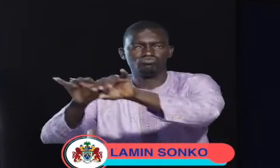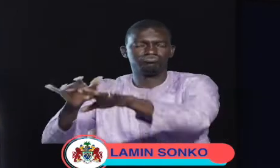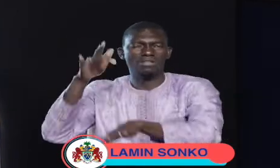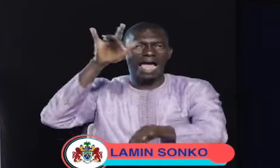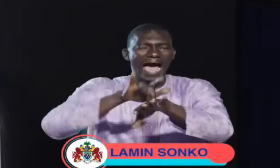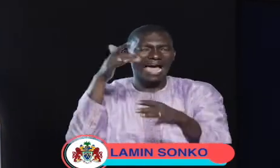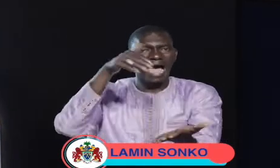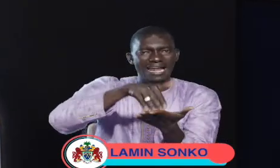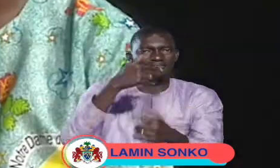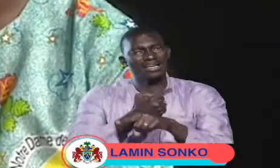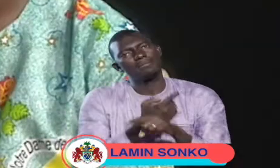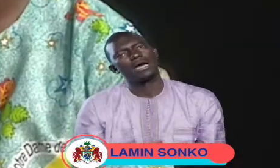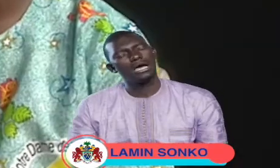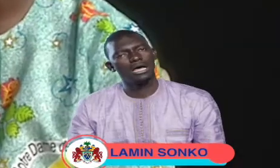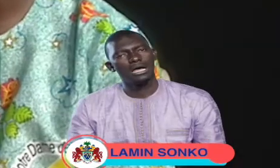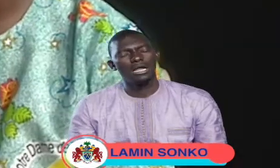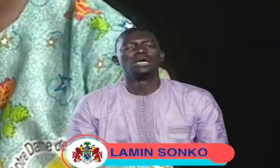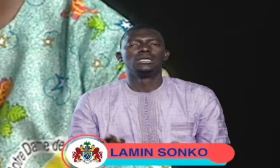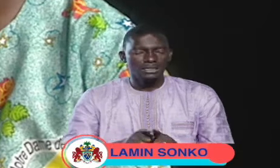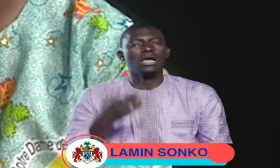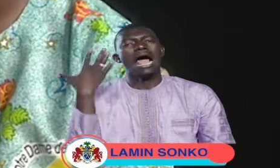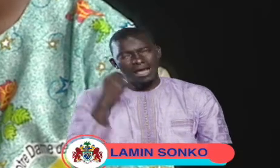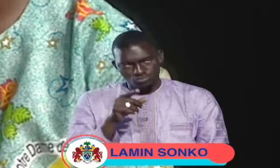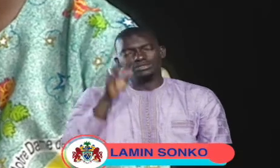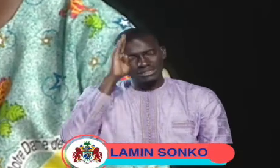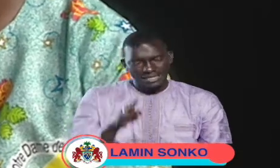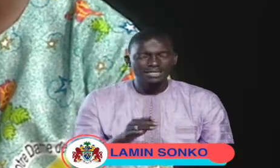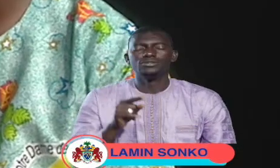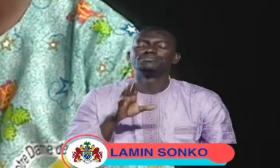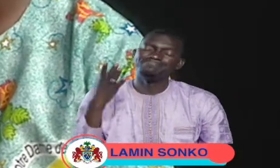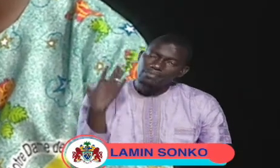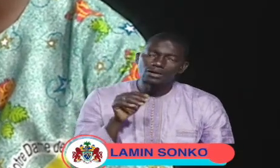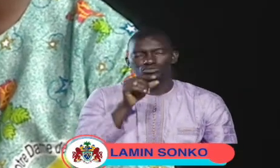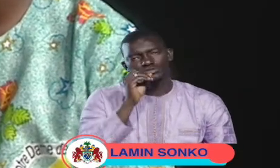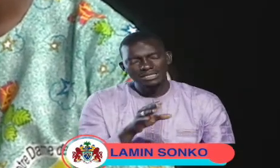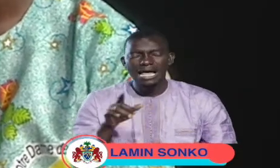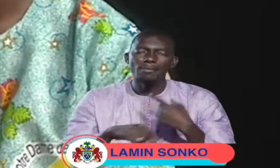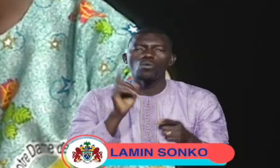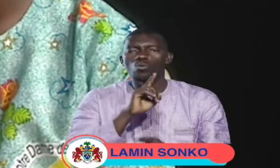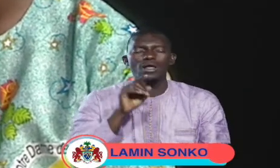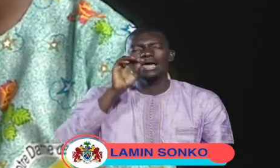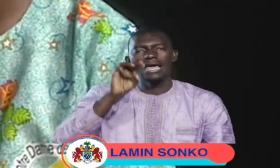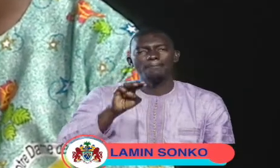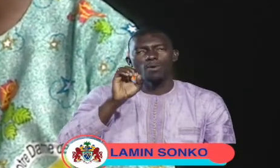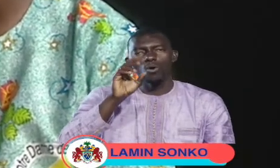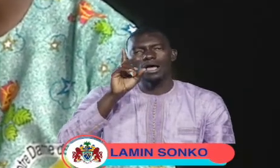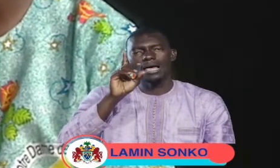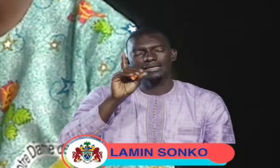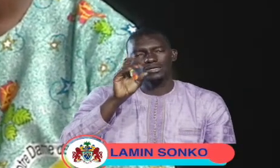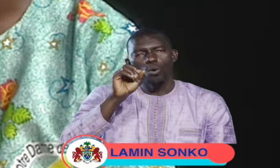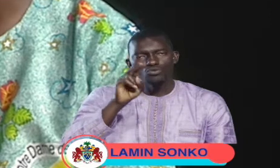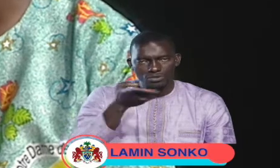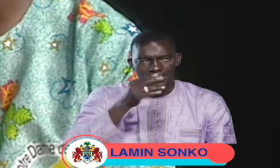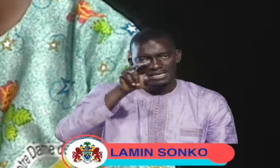beto abarka babukar comme ka fo nyaamen ka kolmanil la fa mo ndjay min fo ko kuran ke solo mi alon